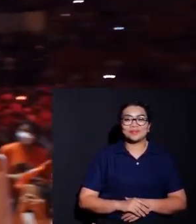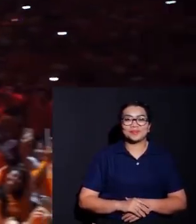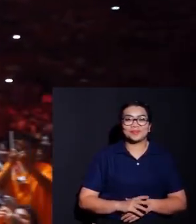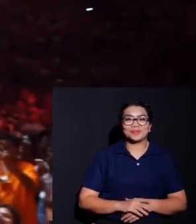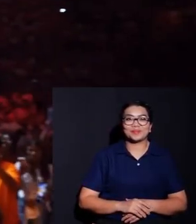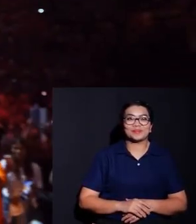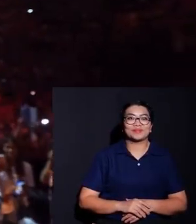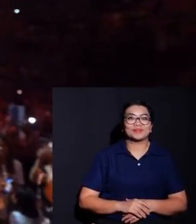ครับ